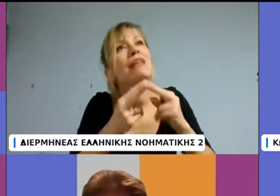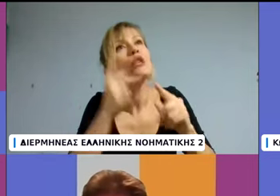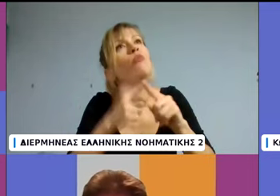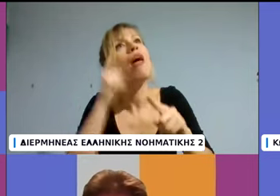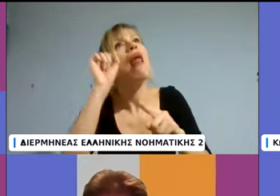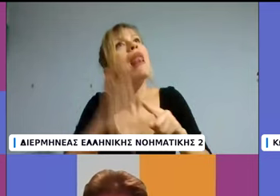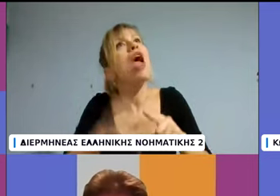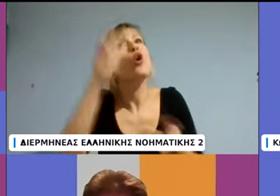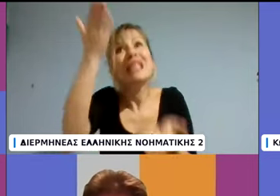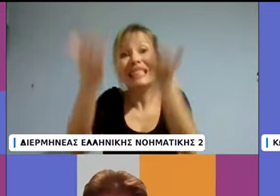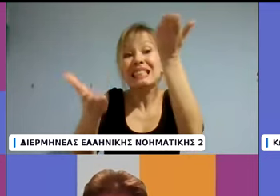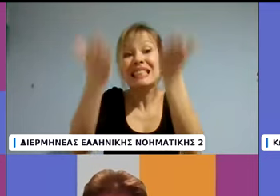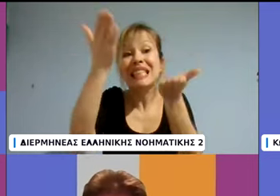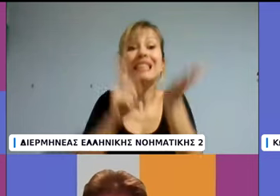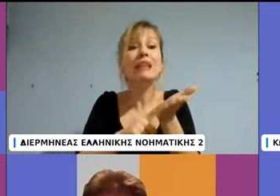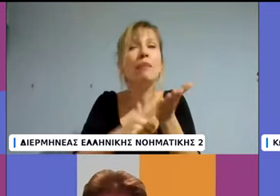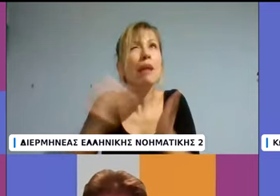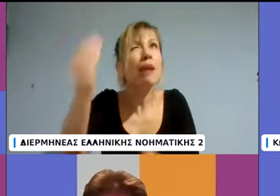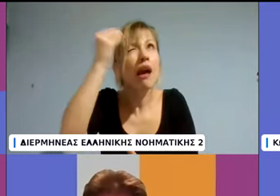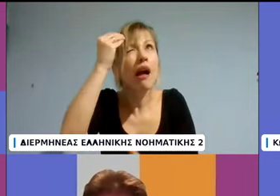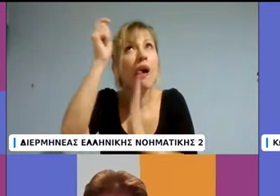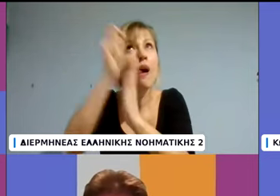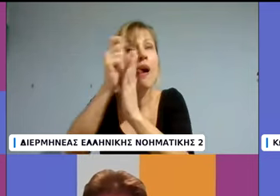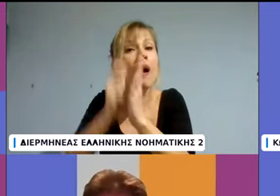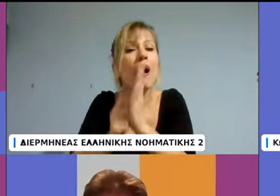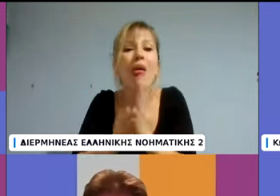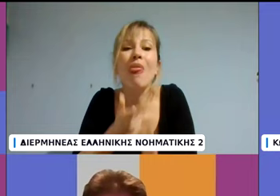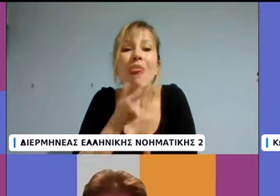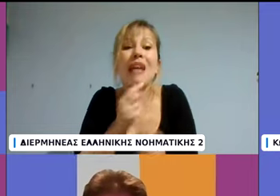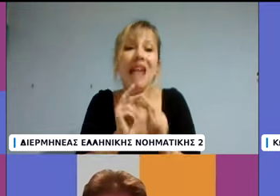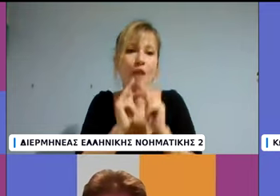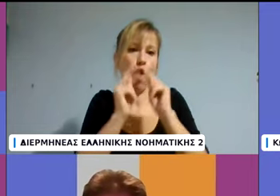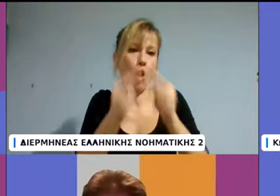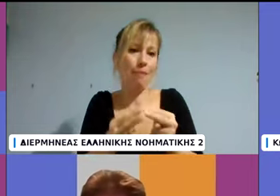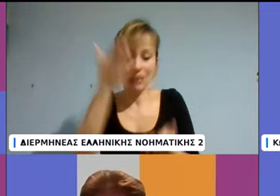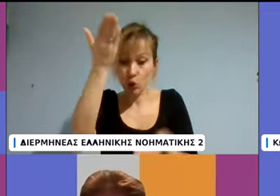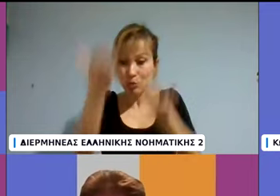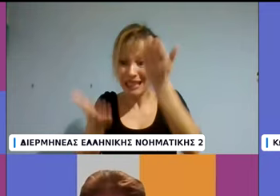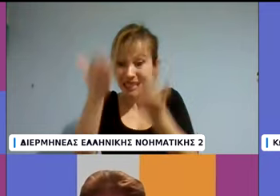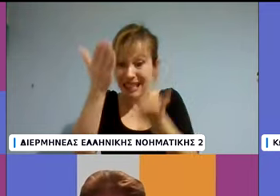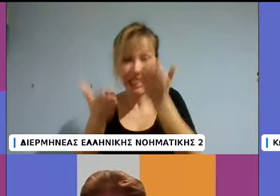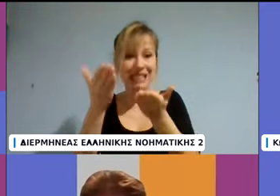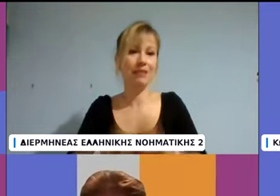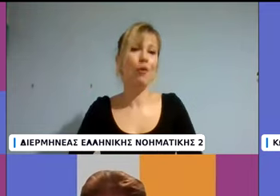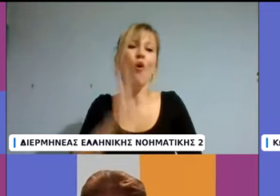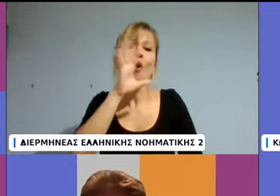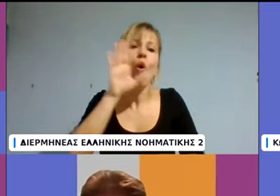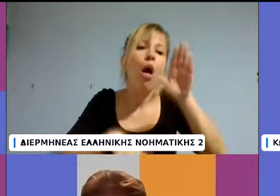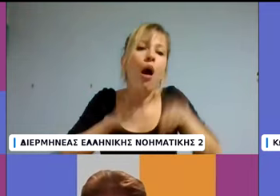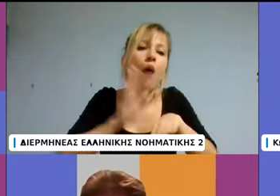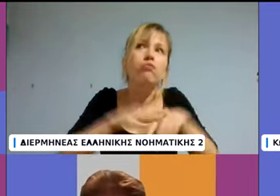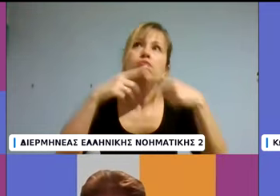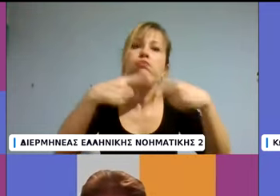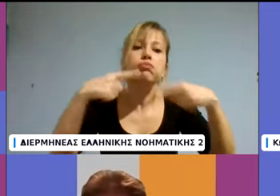να δώσουμε μια τέτοια απάντηση. Δεν πιστεύω ότι είναι εύκολο να τεθεί στη βάση καλύτερες, χειρότερες. Και